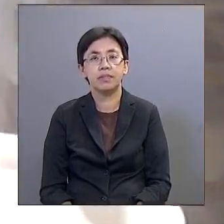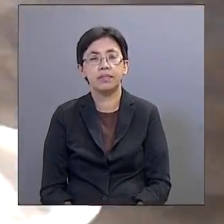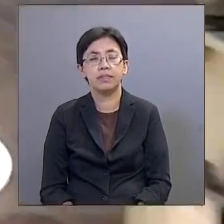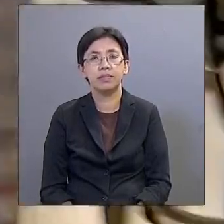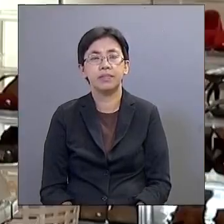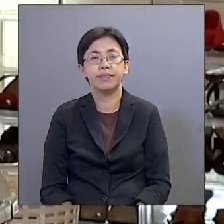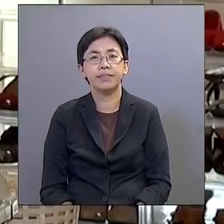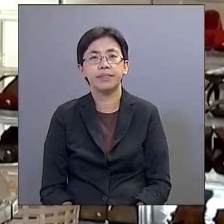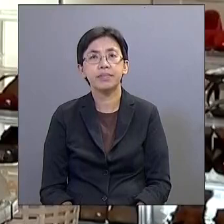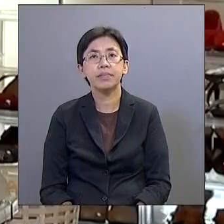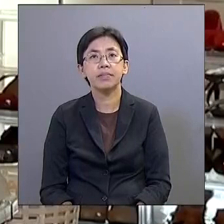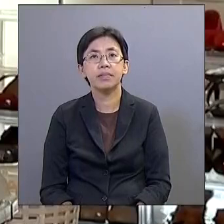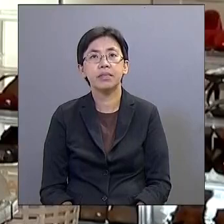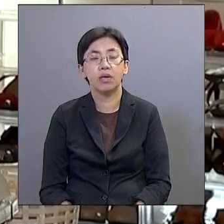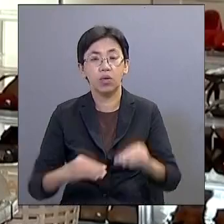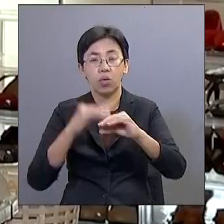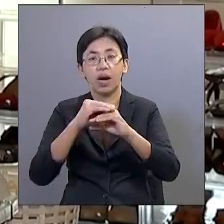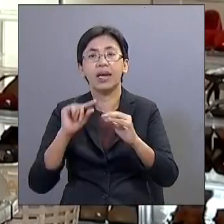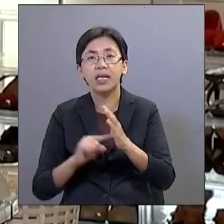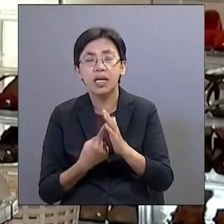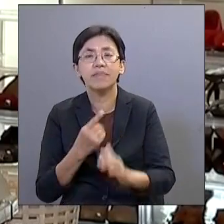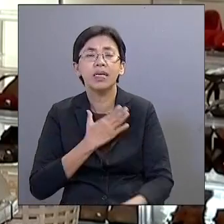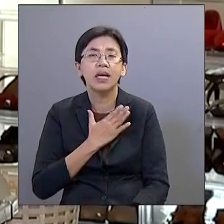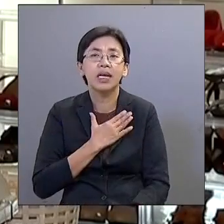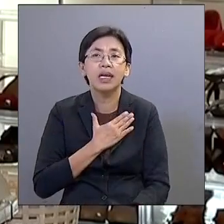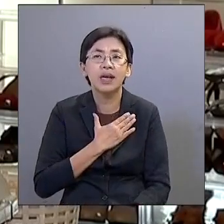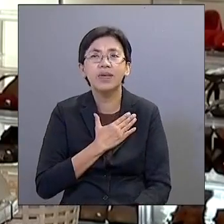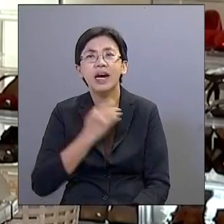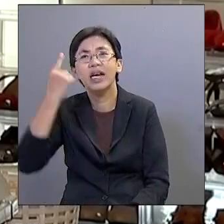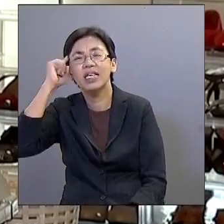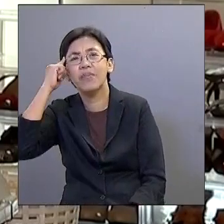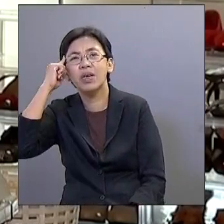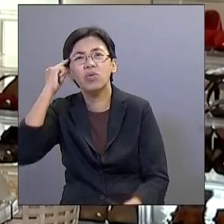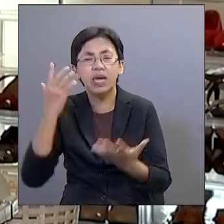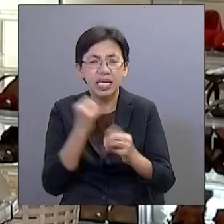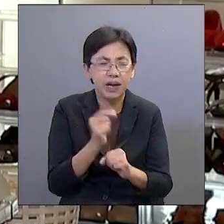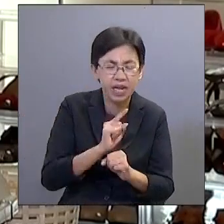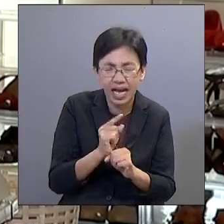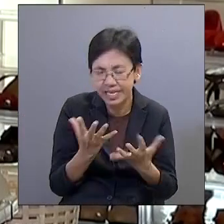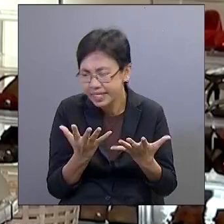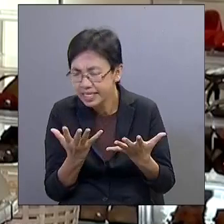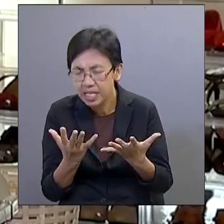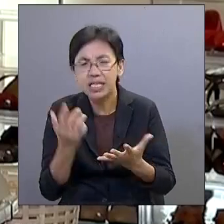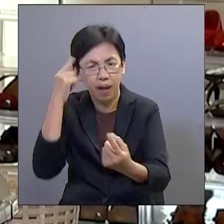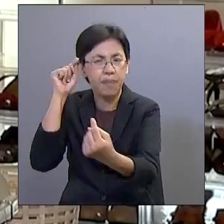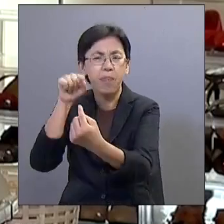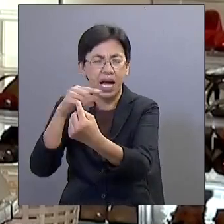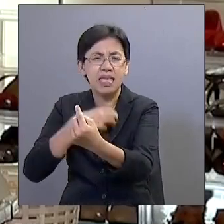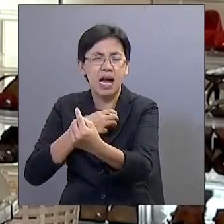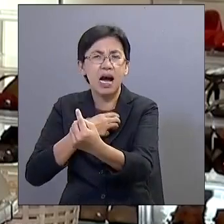ที่เราจะเริ่มโปรเจกต์ตัวนี้ต้องยอมรับว่าเราก็ยังไม่รู้เราจะไปทิศทางไหนแต่เรามีเป้าหมายอยู่ว่าเราอยาก